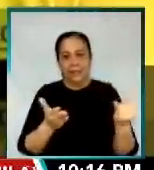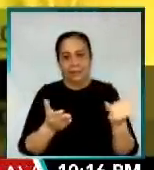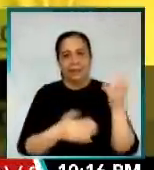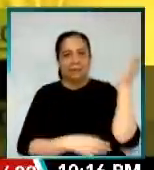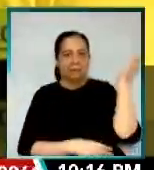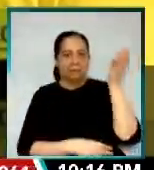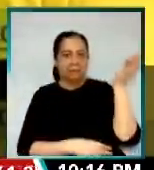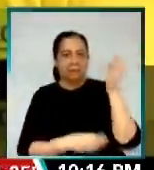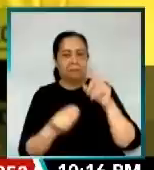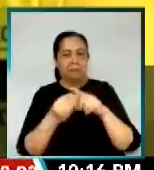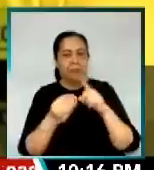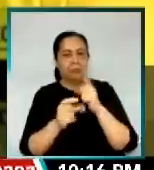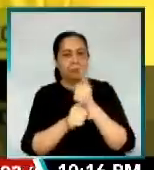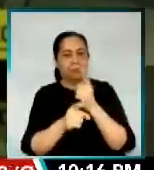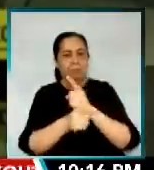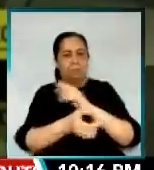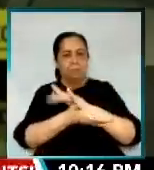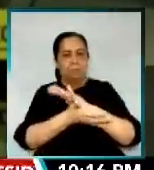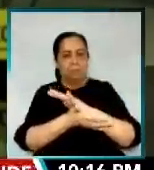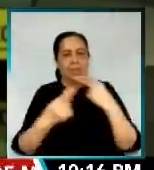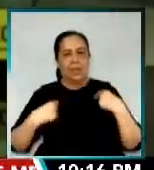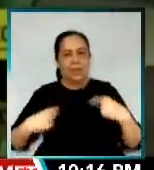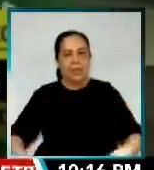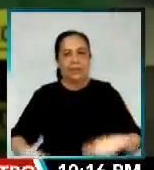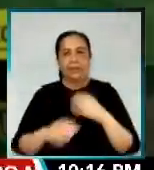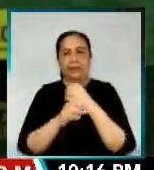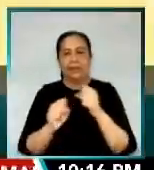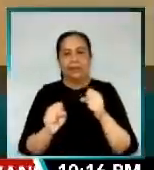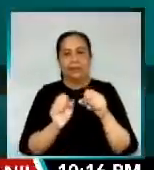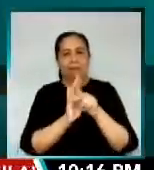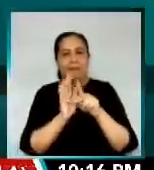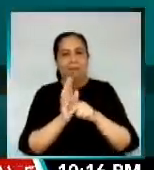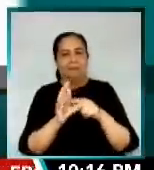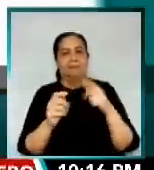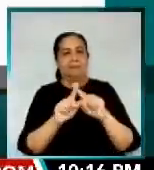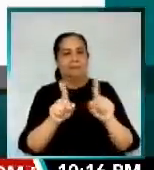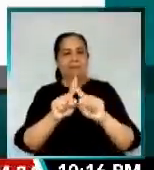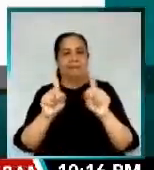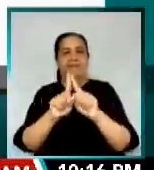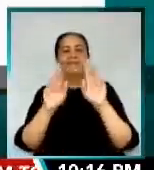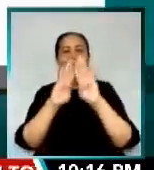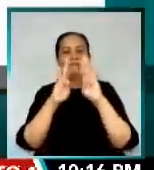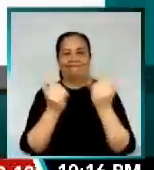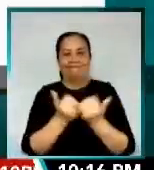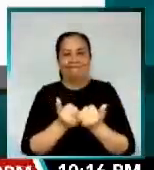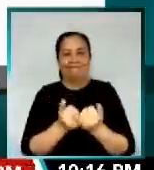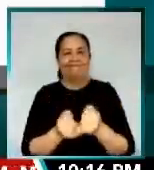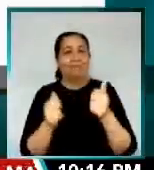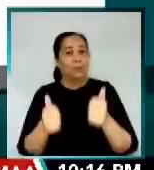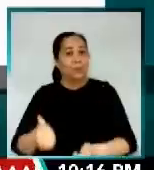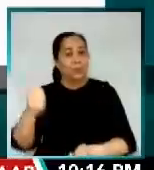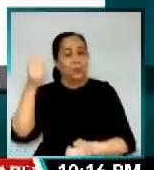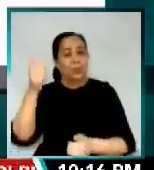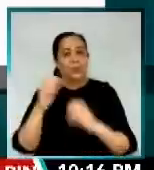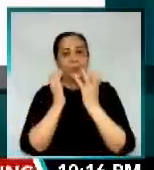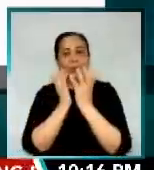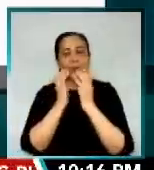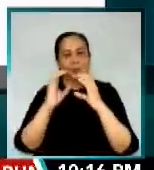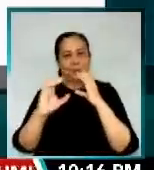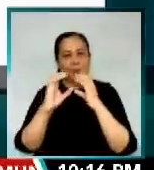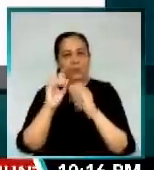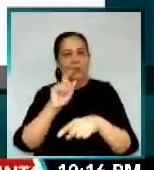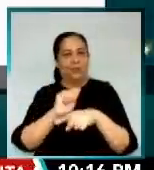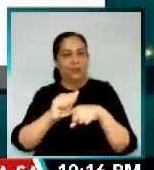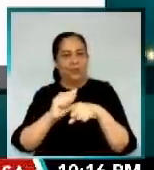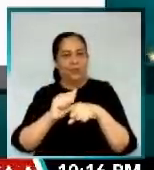proper COVID-19 health and safety protocols sa iba't ibang barangay. Nanalo naman sa Communication Training and